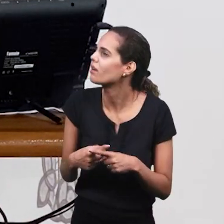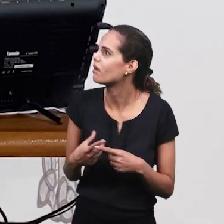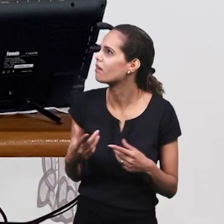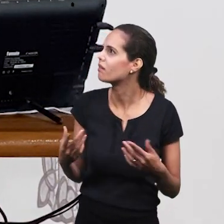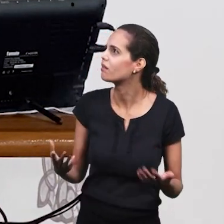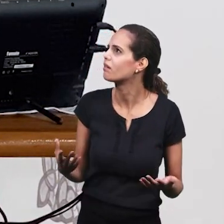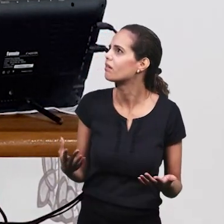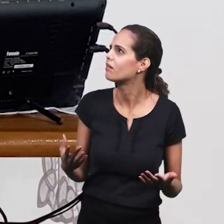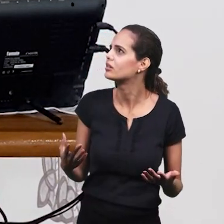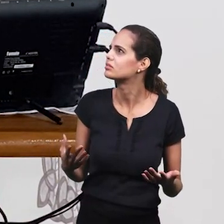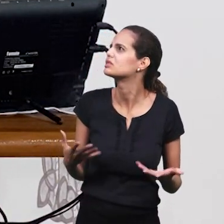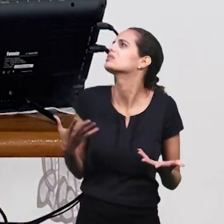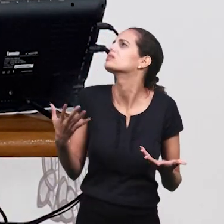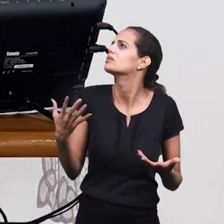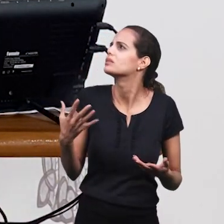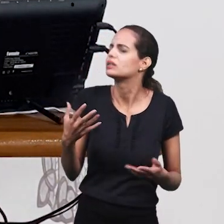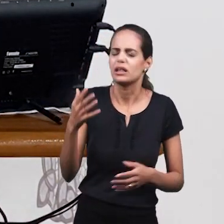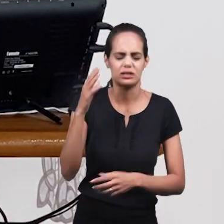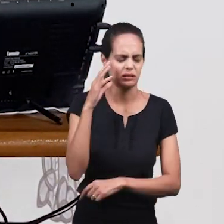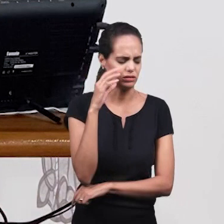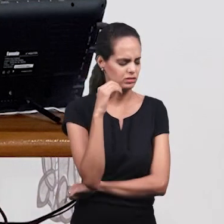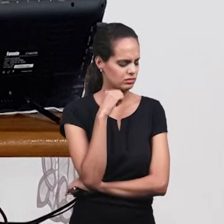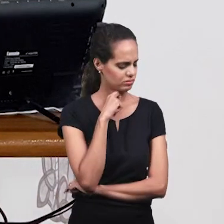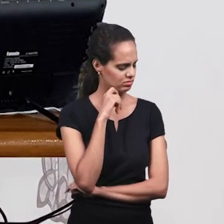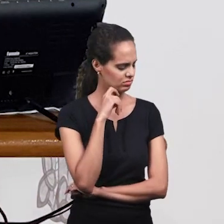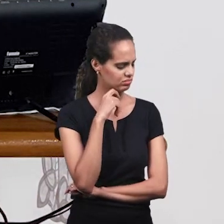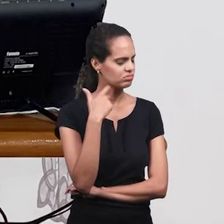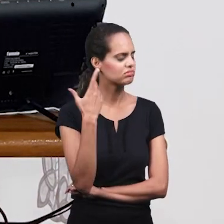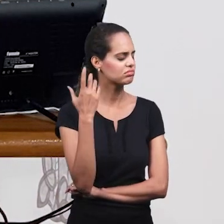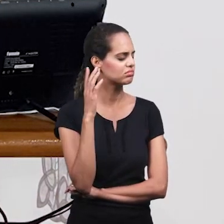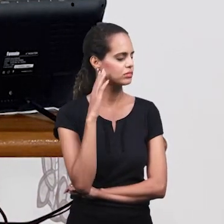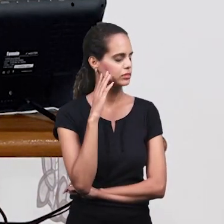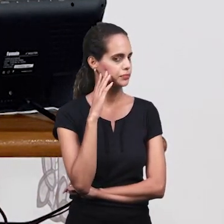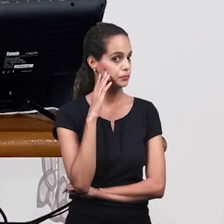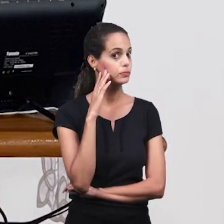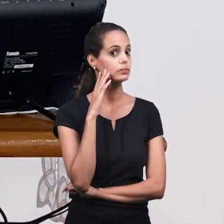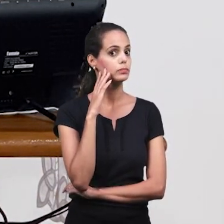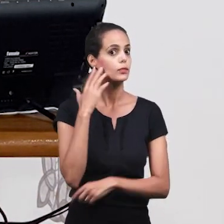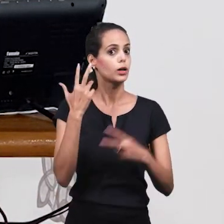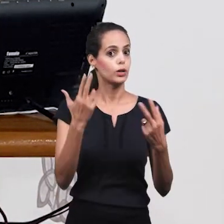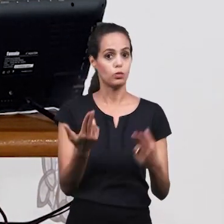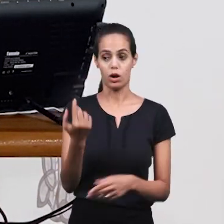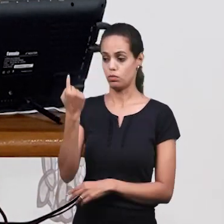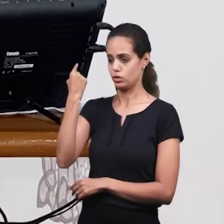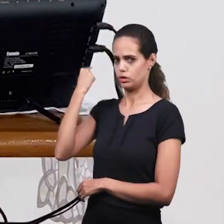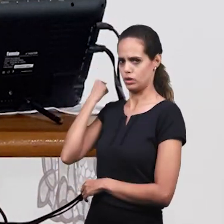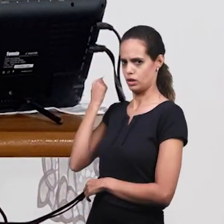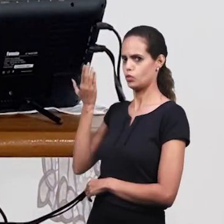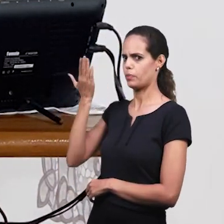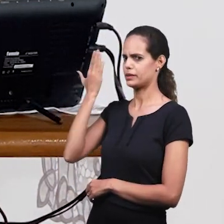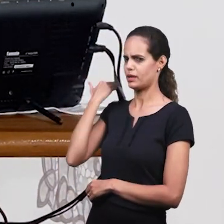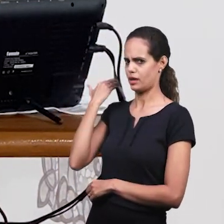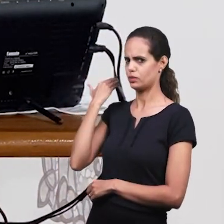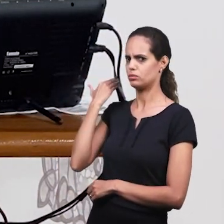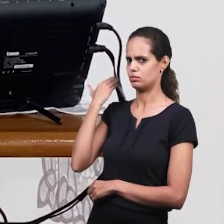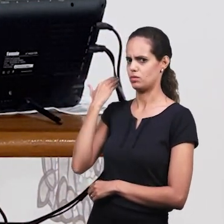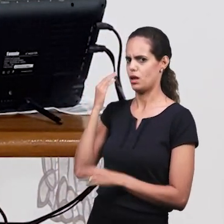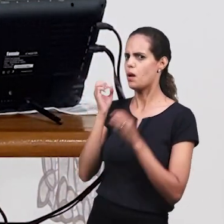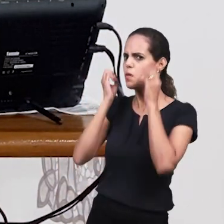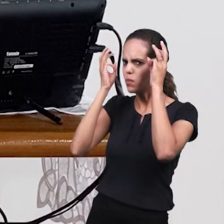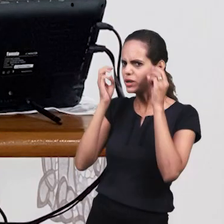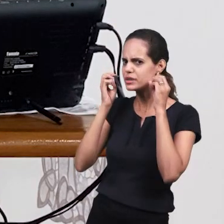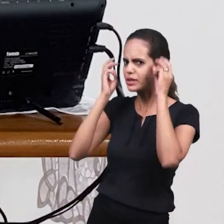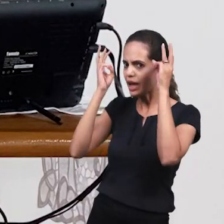qui représentait le gouvernement du Saint-Esprit. Aujourd'hui, ce n'est pas différent. Aujourd'hui, nous vivons la pratique. Nous vivons